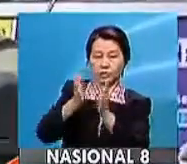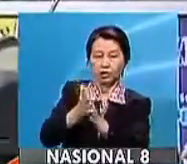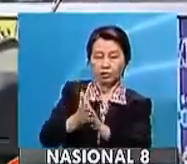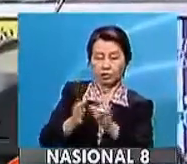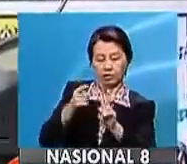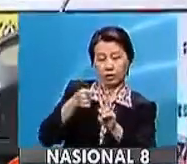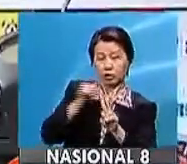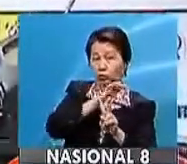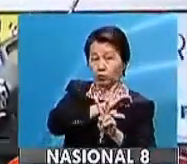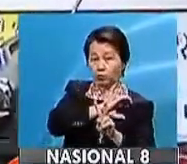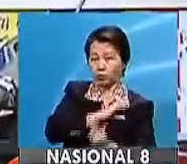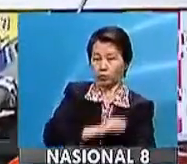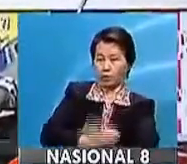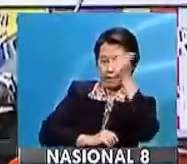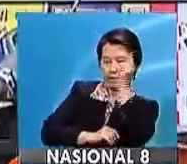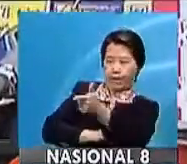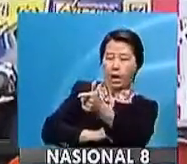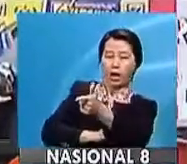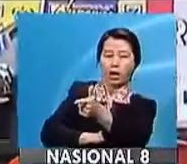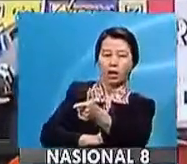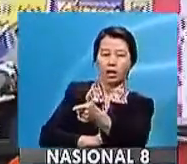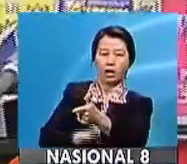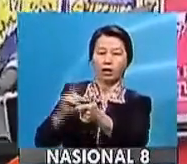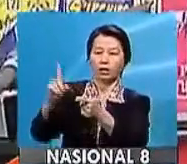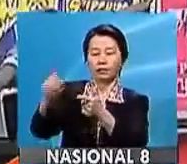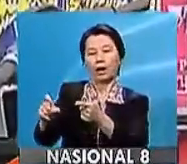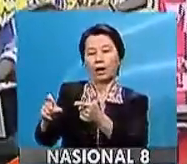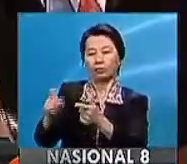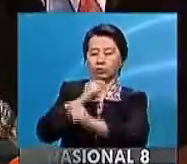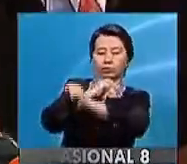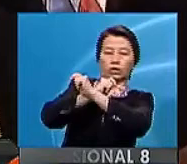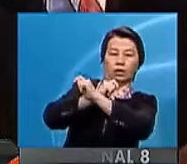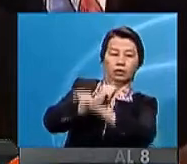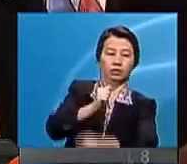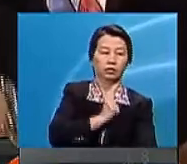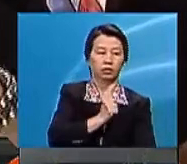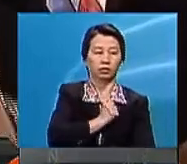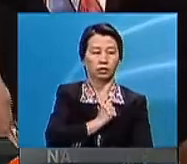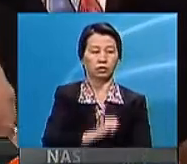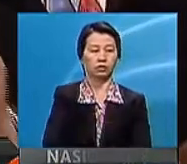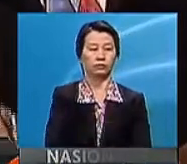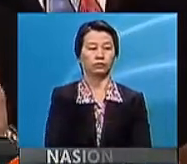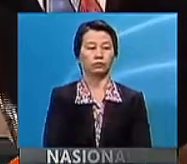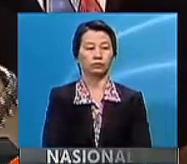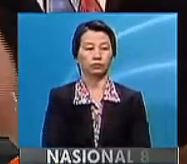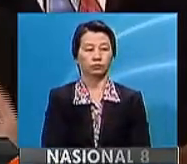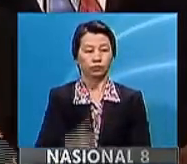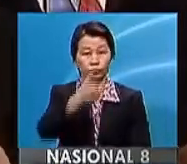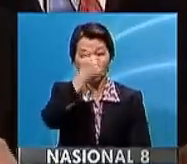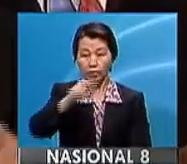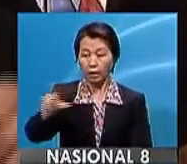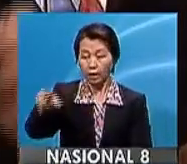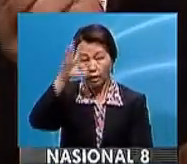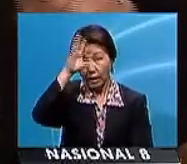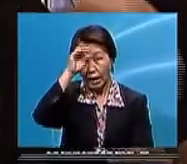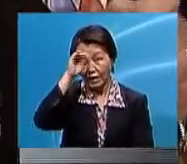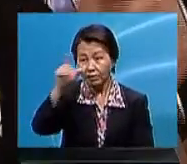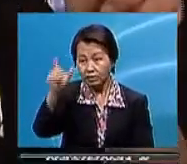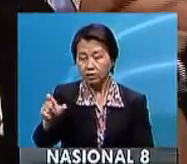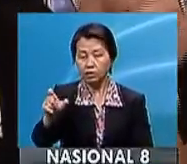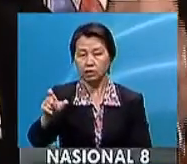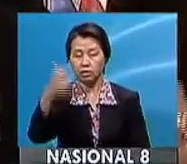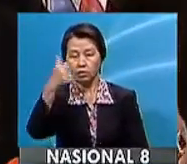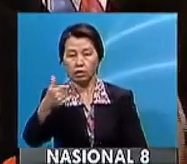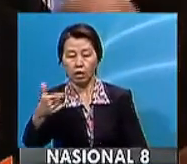seorang daripada mereka melepaskan tembakan bagi mempertahankan diri dia sedang melakukan samun dengan mempunyai